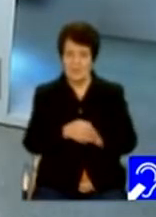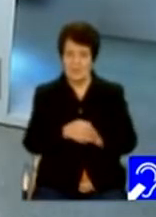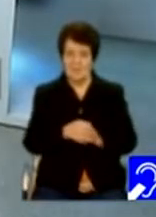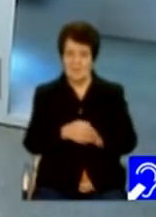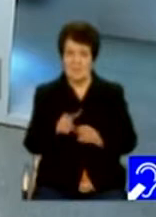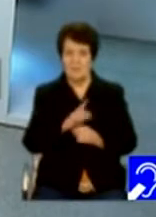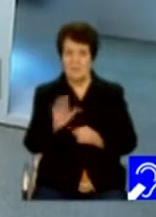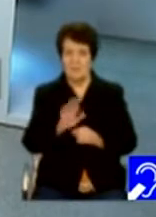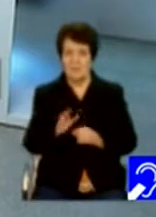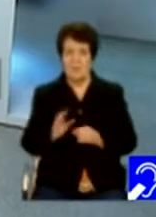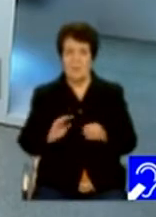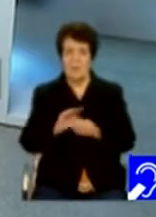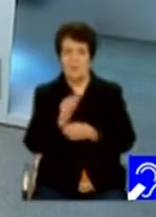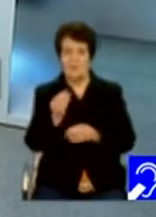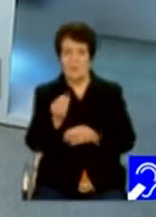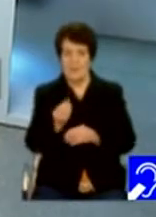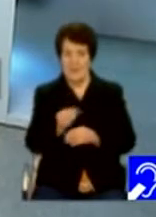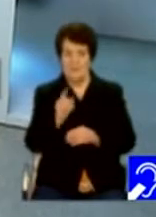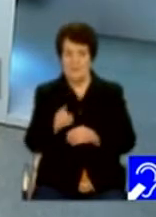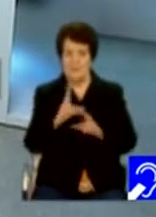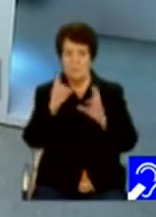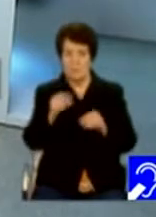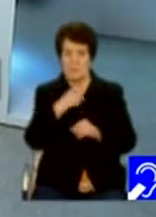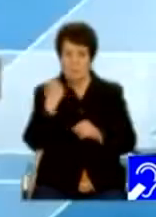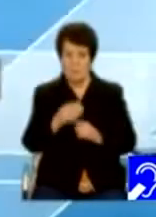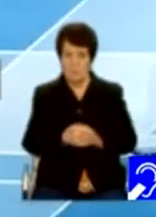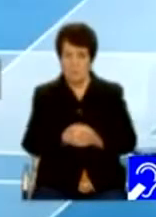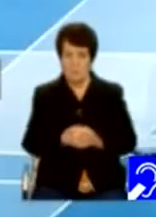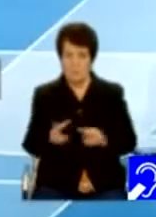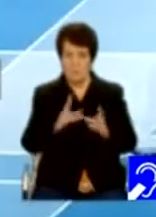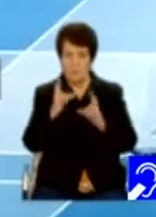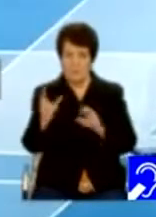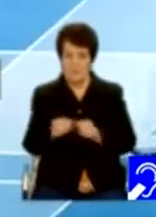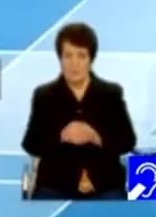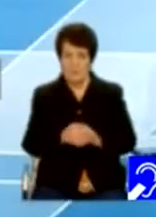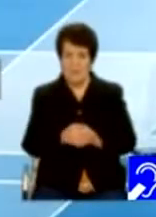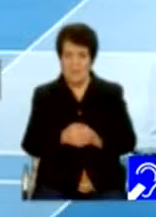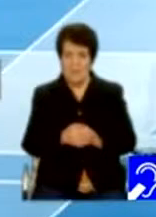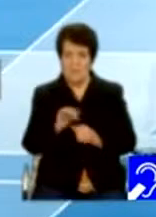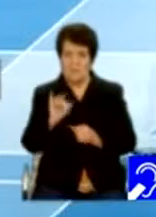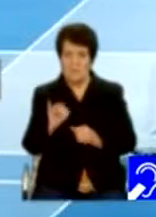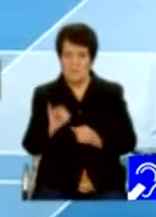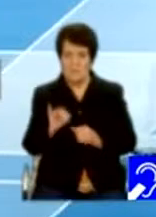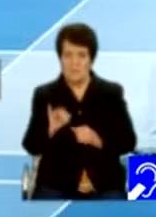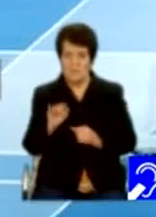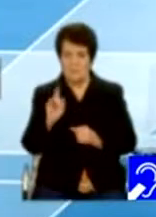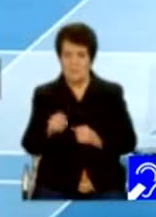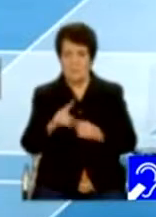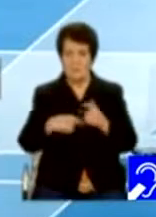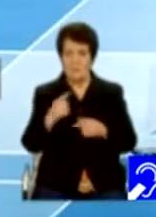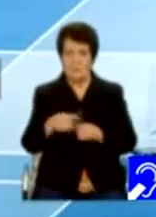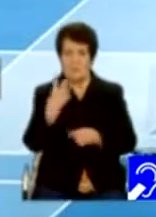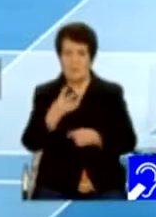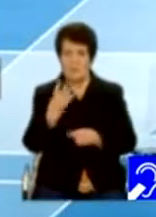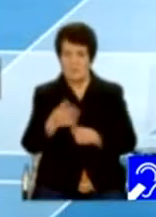nu au acoperire financiară, se promite mult, da? Promisiunile nu au acoperire financiară și promisiunile astea pentru următorii 4 ani